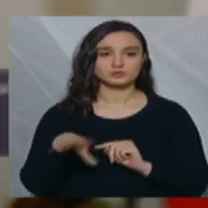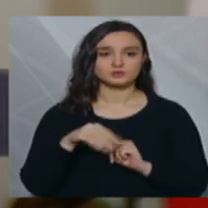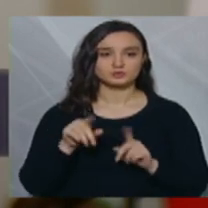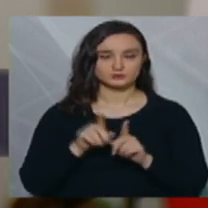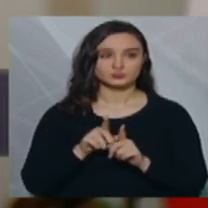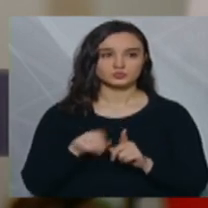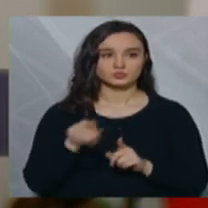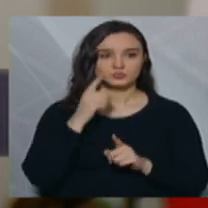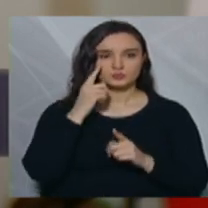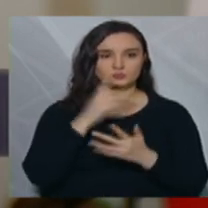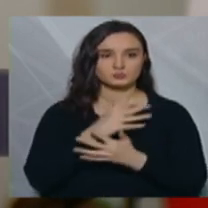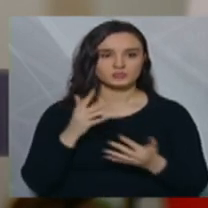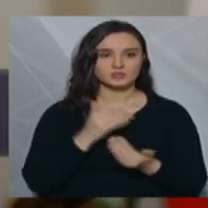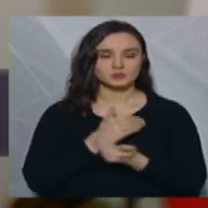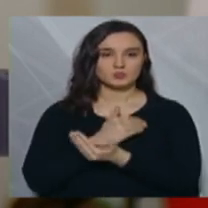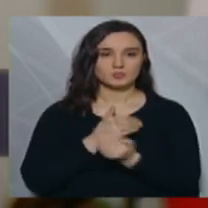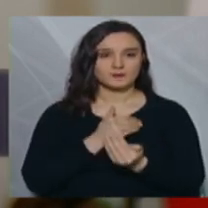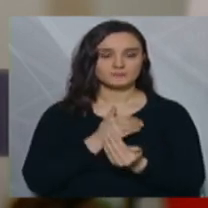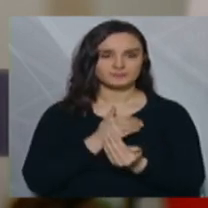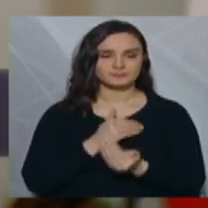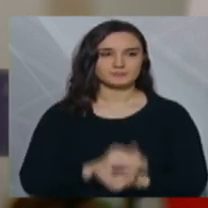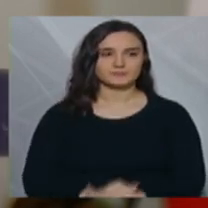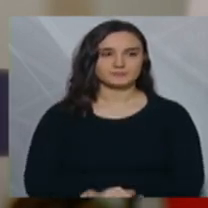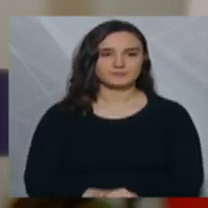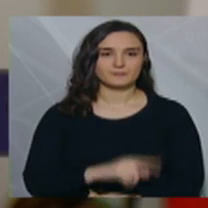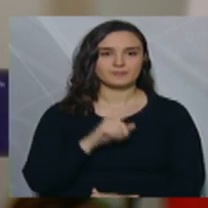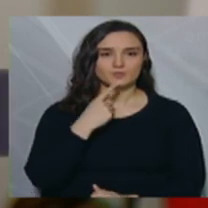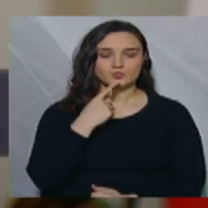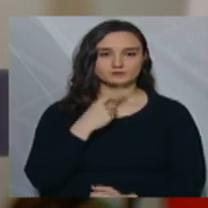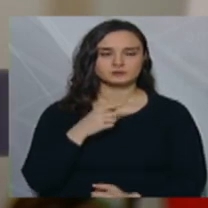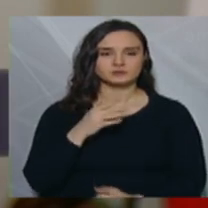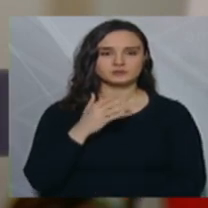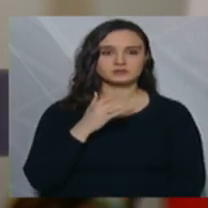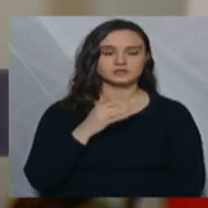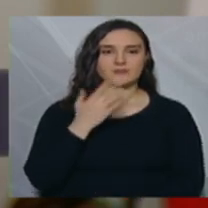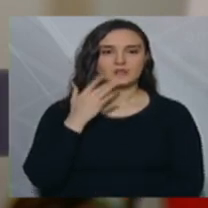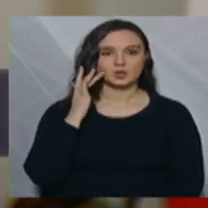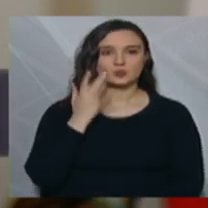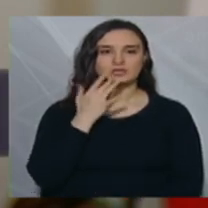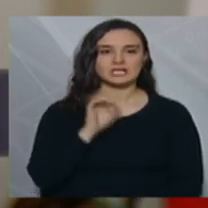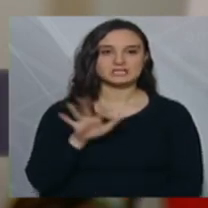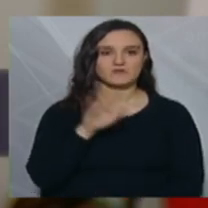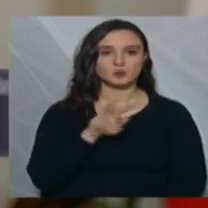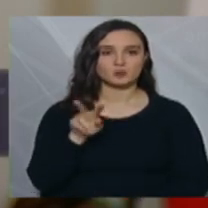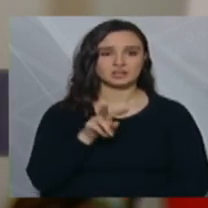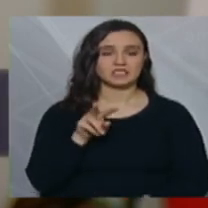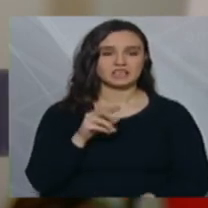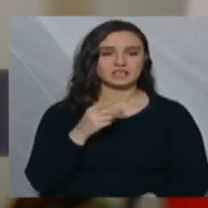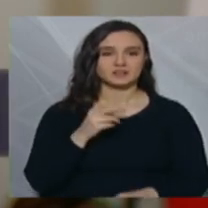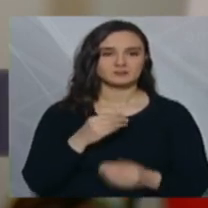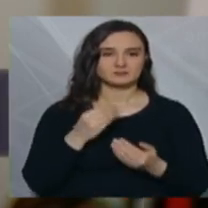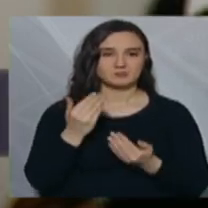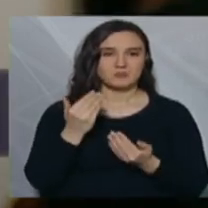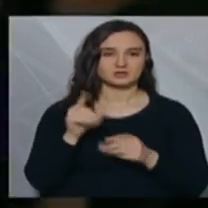რადგანაც უმეტესობა მათაგანი, უმეტესობა დეკლარირებს დასავლური, მათ შორის ამერიკული დირექტივების ერთგულებას, ძალიან რთულია